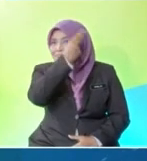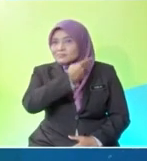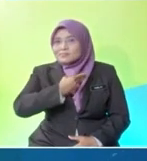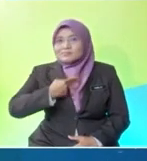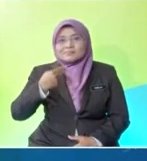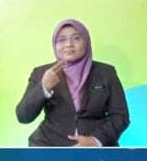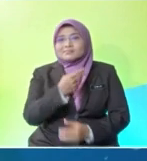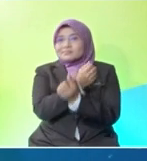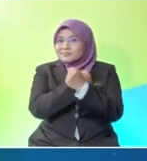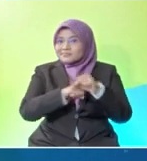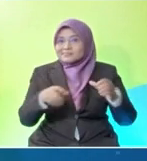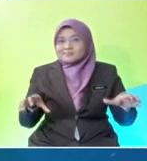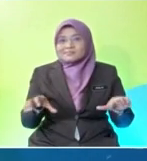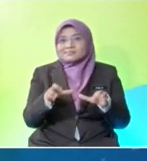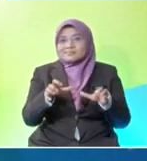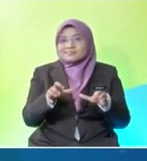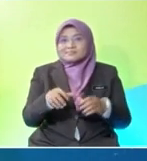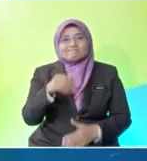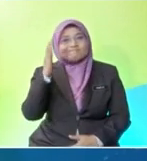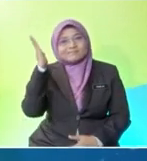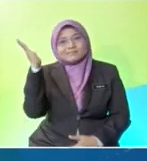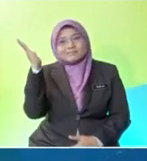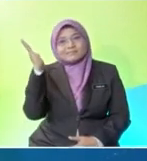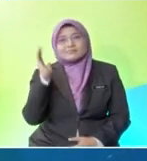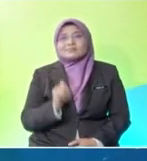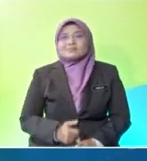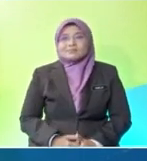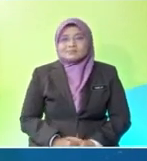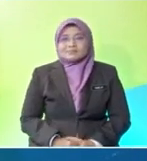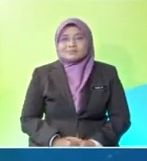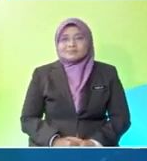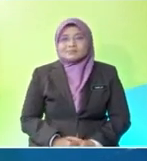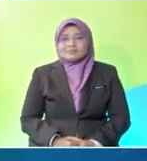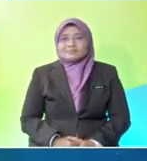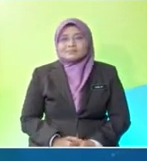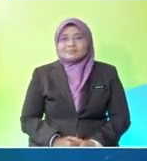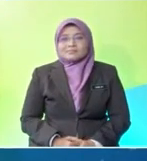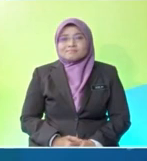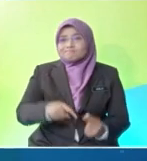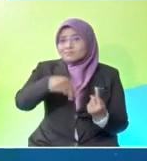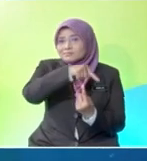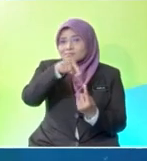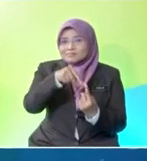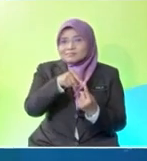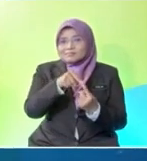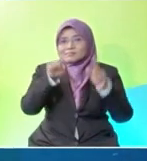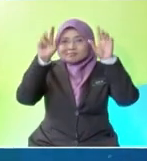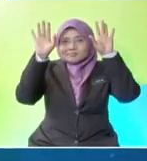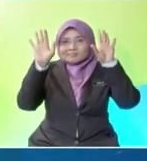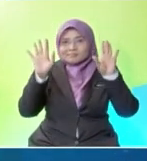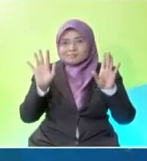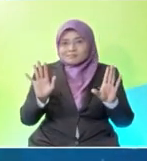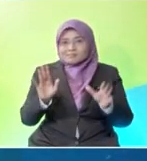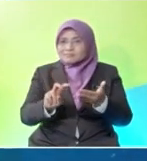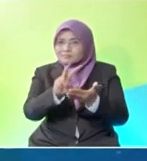forever pasti keluar hujan nampak ke situ apabila dia baca nilai eee apa nih saya sehujan